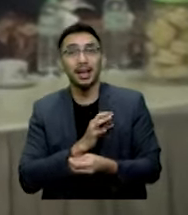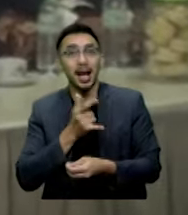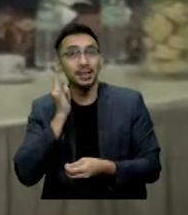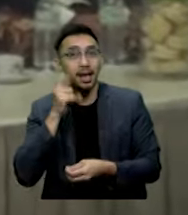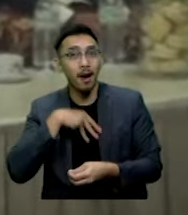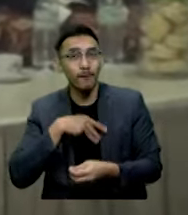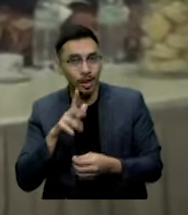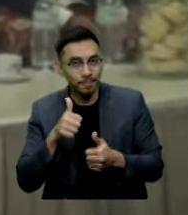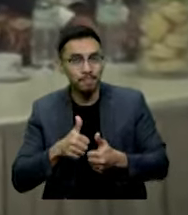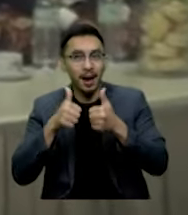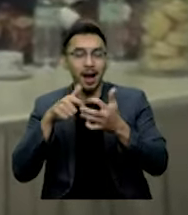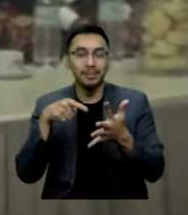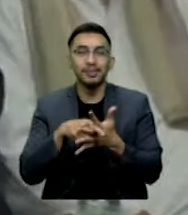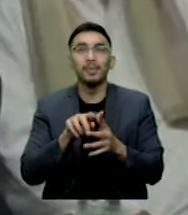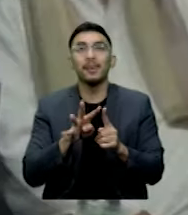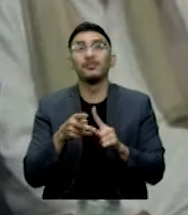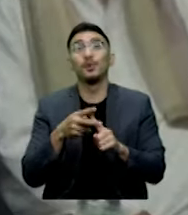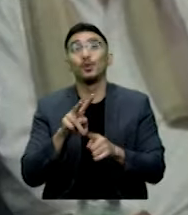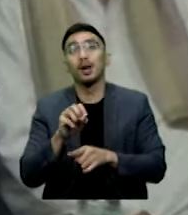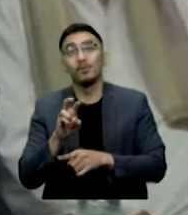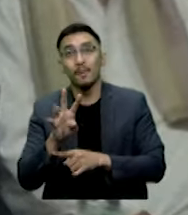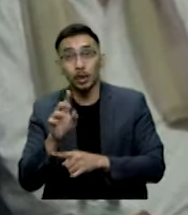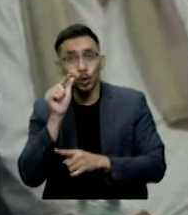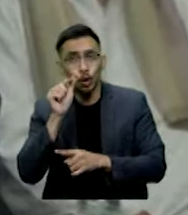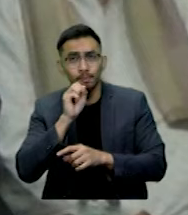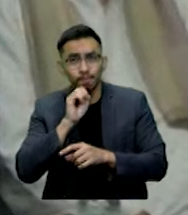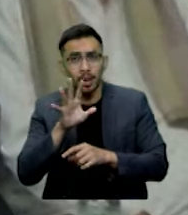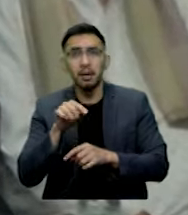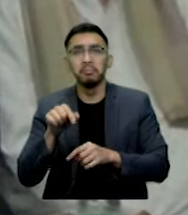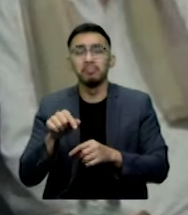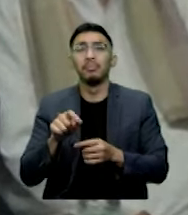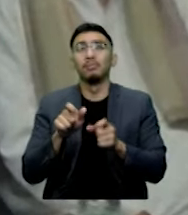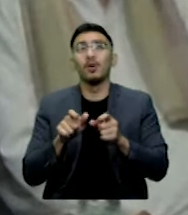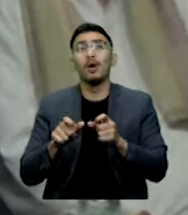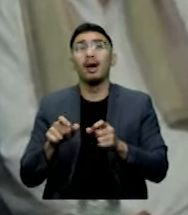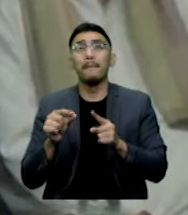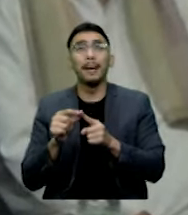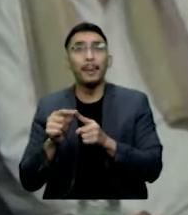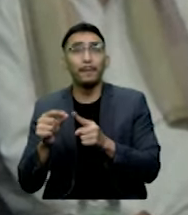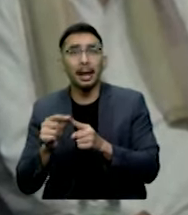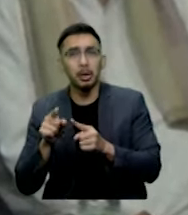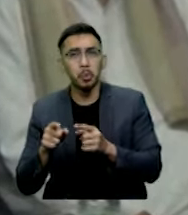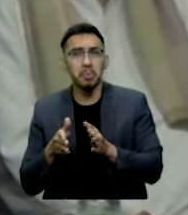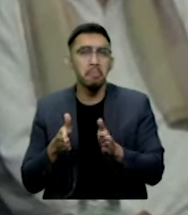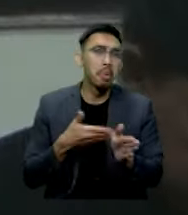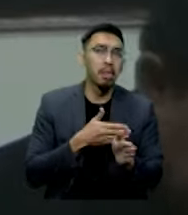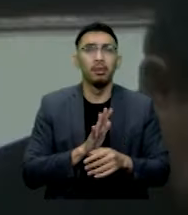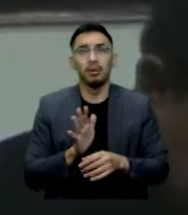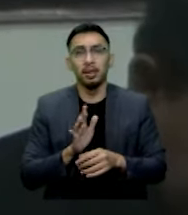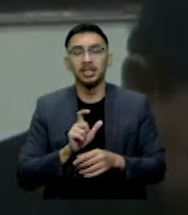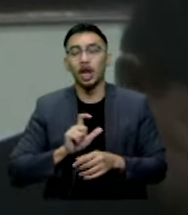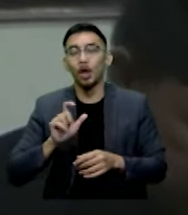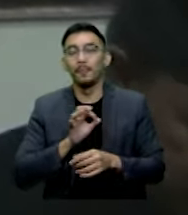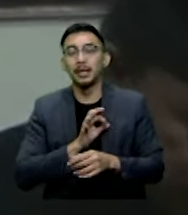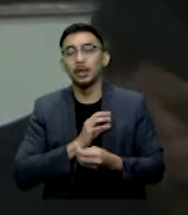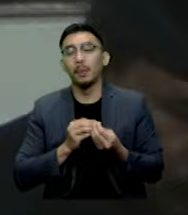pemilu 14 Februari mendatang. Bahkan Sandiaga juga memastikan tidak ada kader P3 yang akan berpihak pada paslon Capres-Cawapres